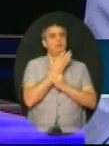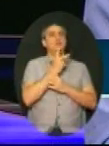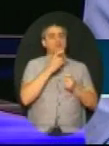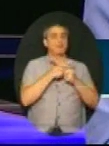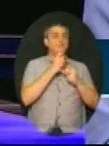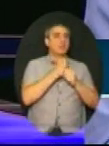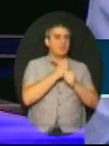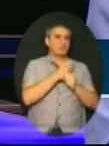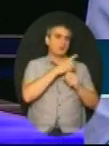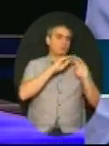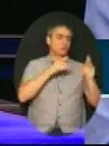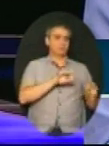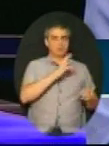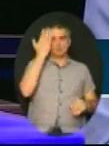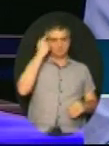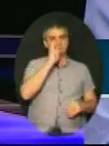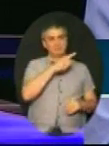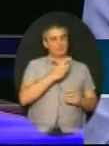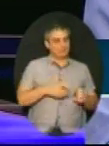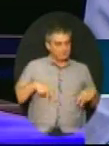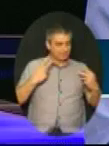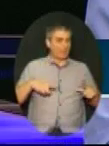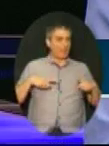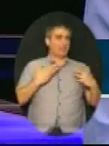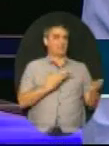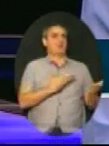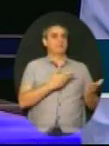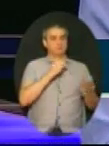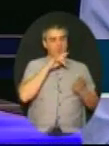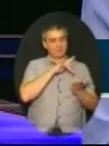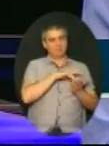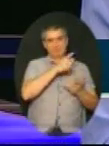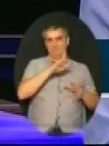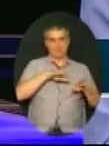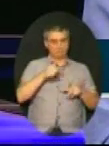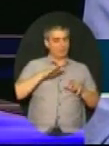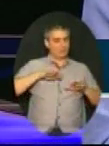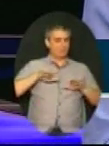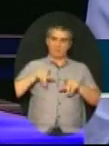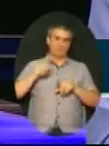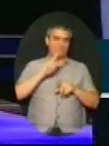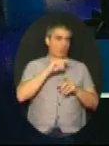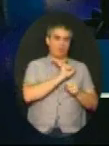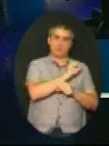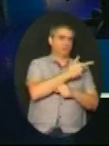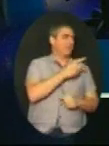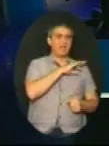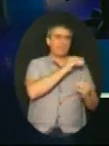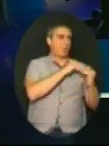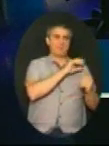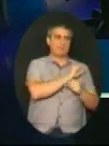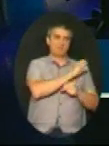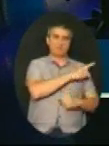למפלגת העבודה את המוסדות שלה מפעם, שצריכה להפיח בהם רוח חיים, וזה כשעושים, כשאתה יושב על הברז, שים שולחן הממשלה, אבל לא אופוזיציה, אלא מופיע